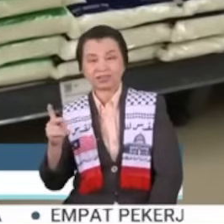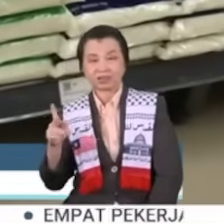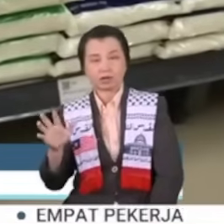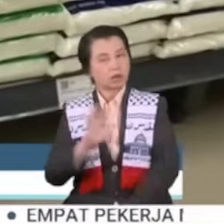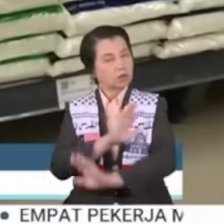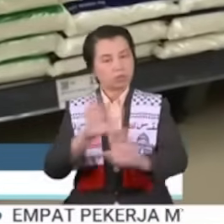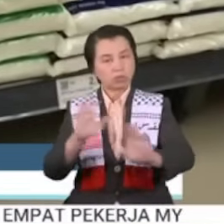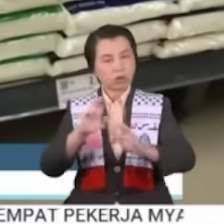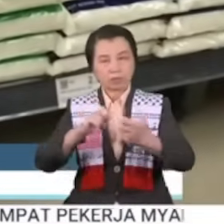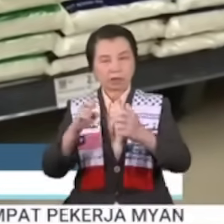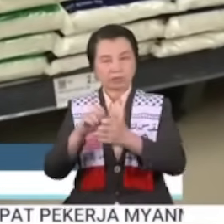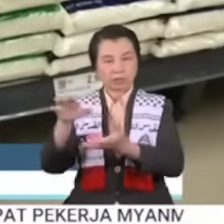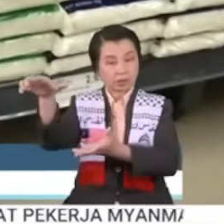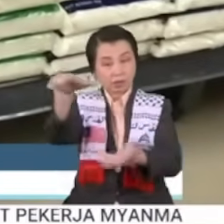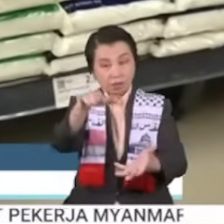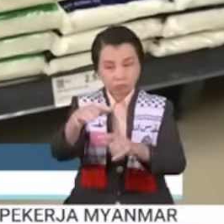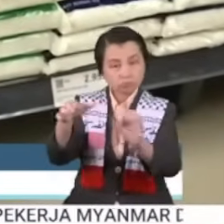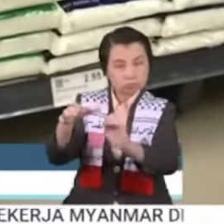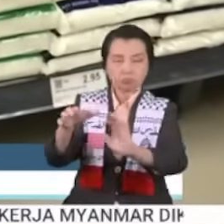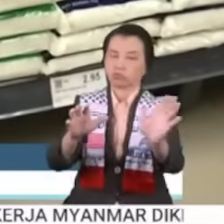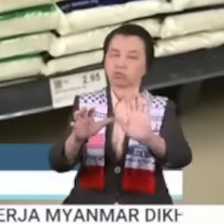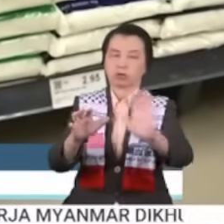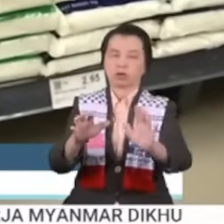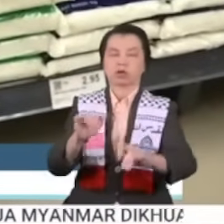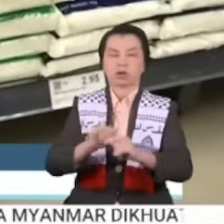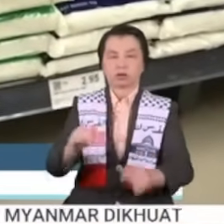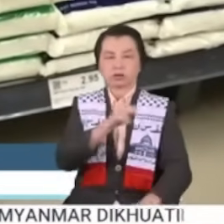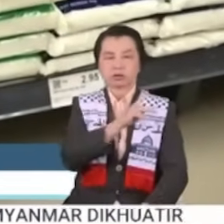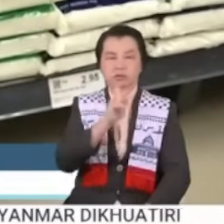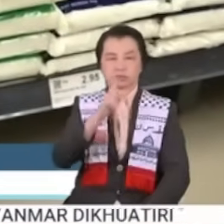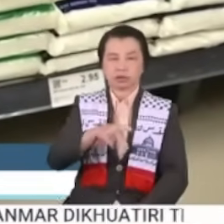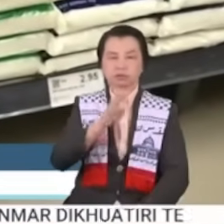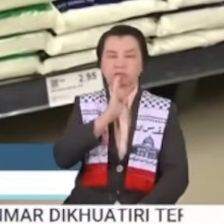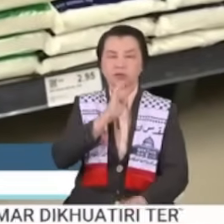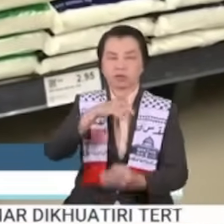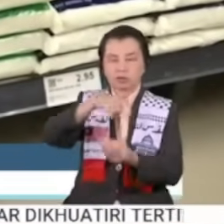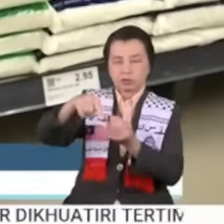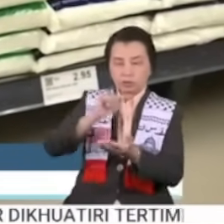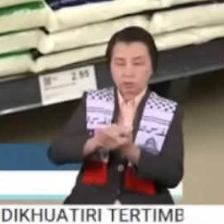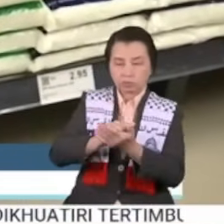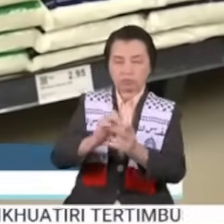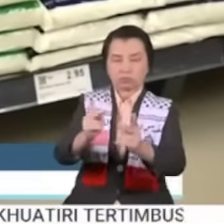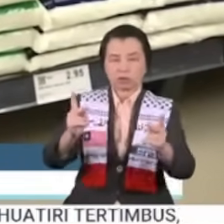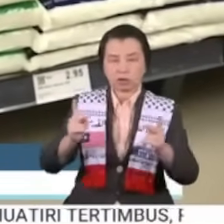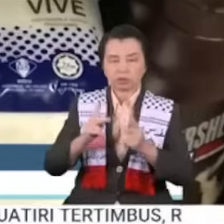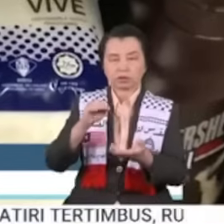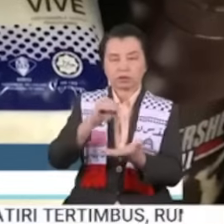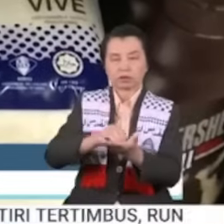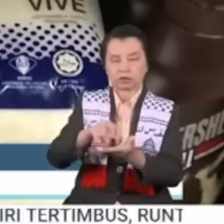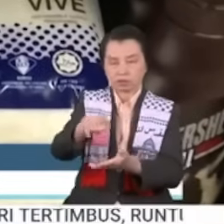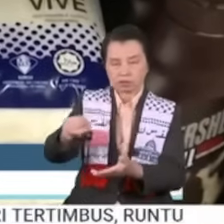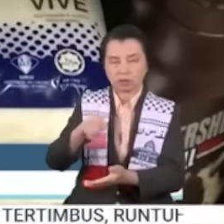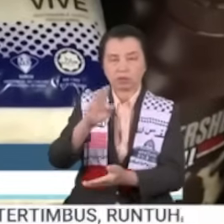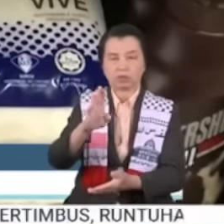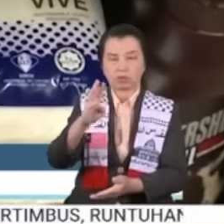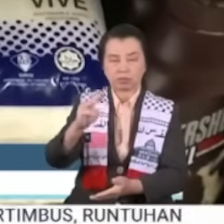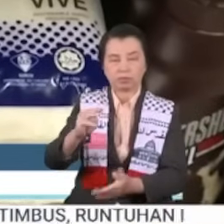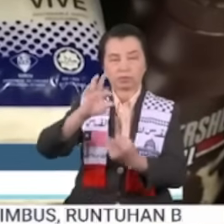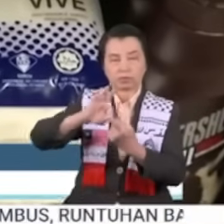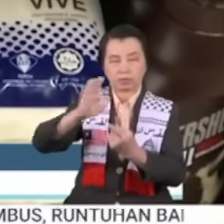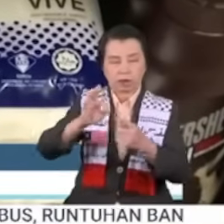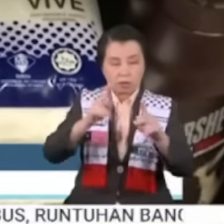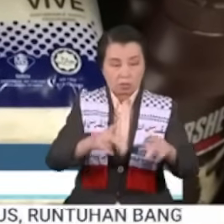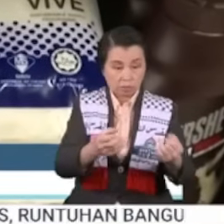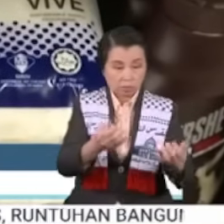bekalan kata pengarah kpdn Pulau Pinang sjan situasi Itu hanya melibatkan kawasan di bukit mertajam justeru orang ramai